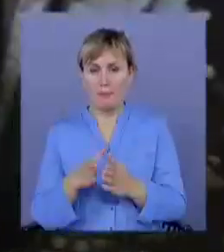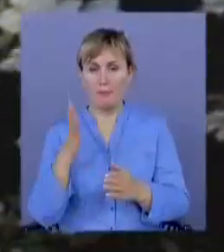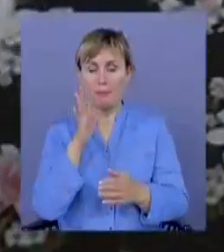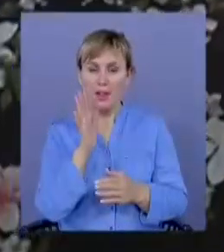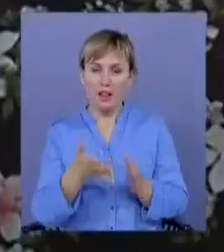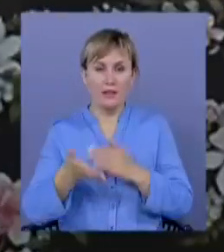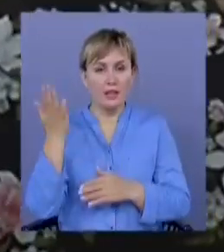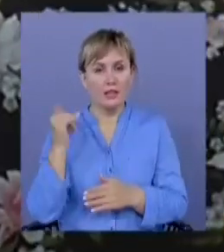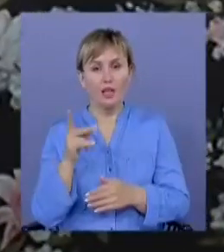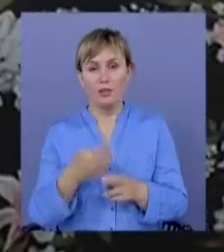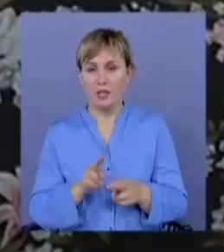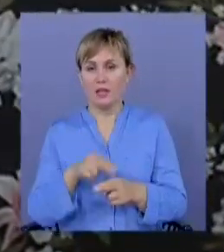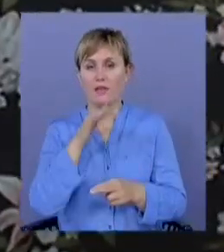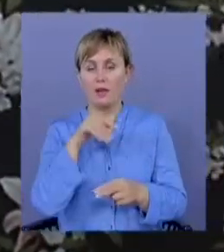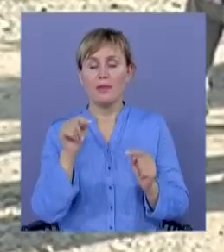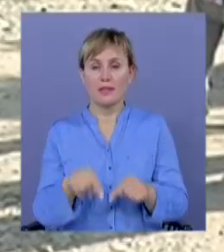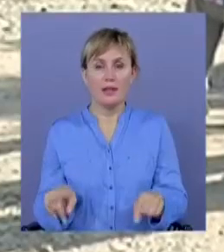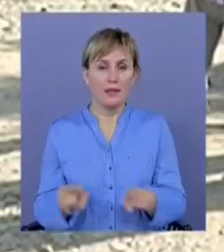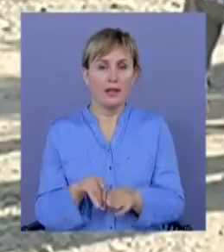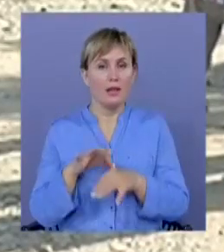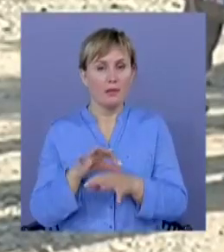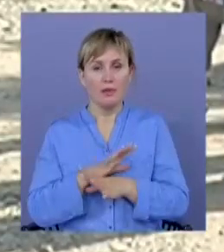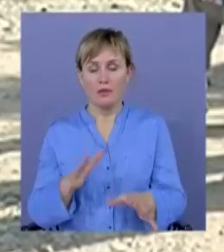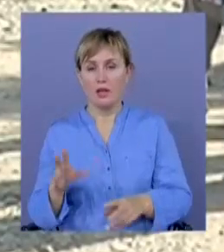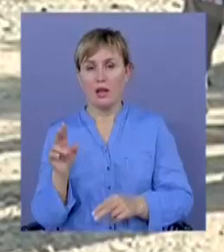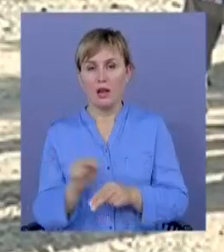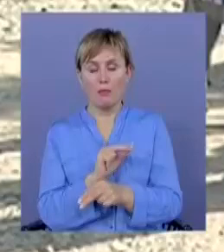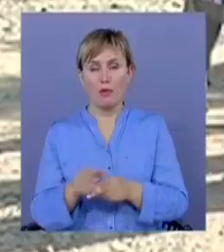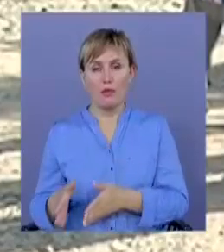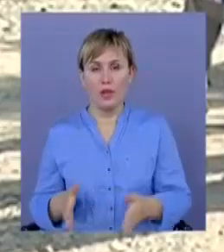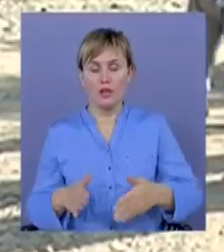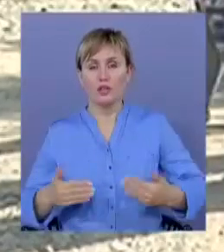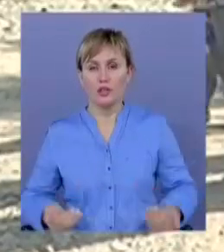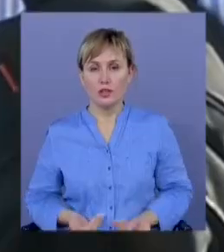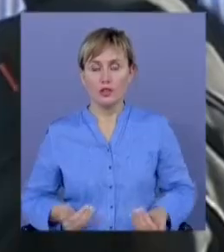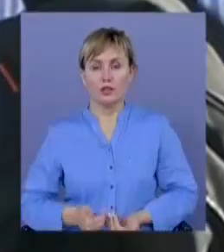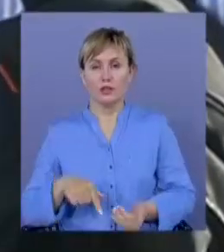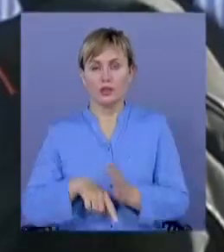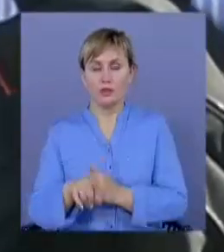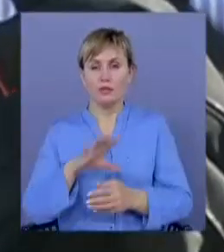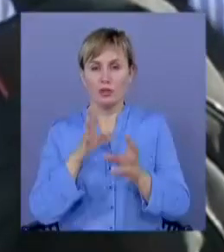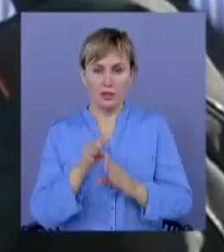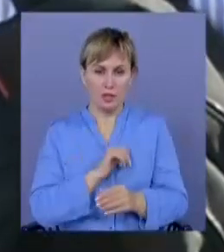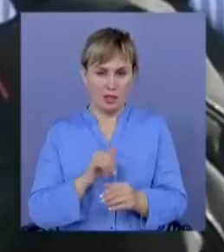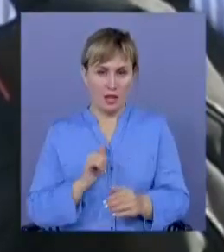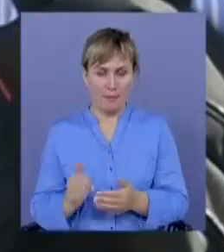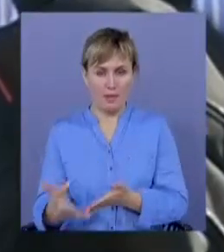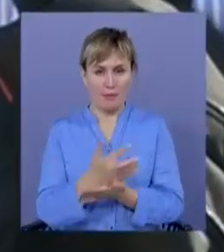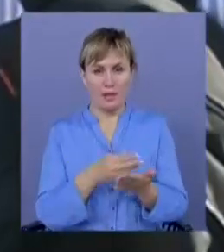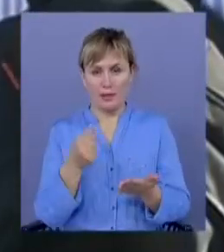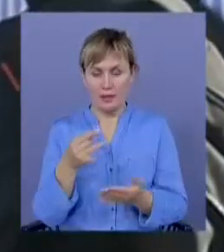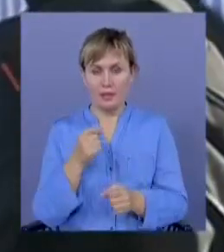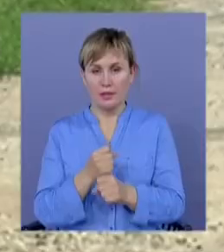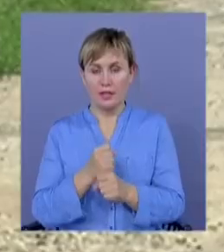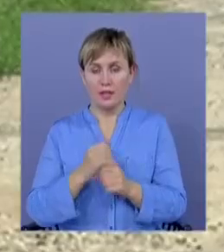5 лет назад. Но за это время здесь так и не проводился ремонт дорог. Жители квартала Казмис в итоге сами собрали деньги и